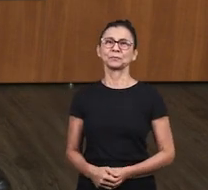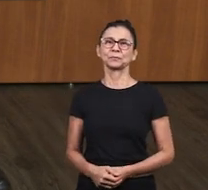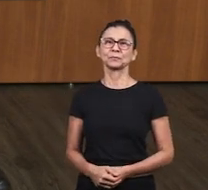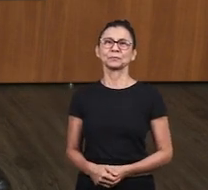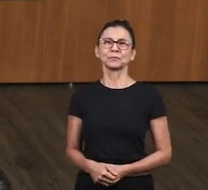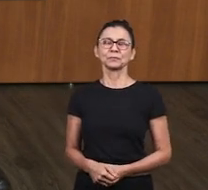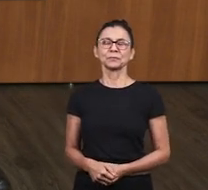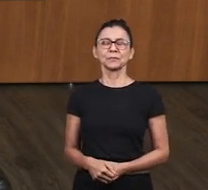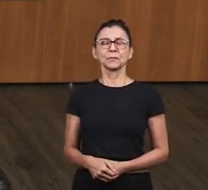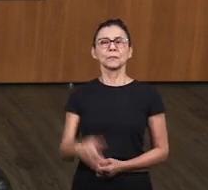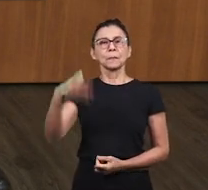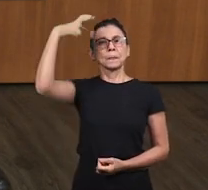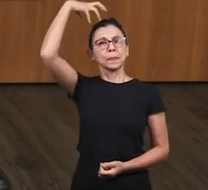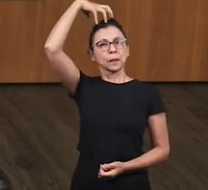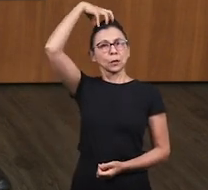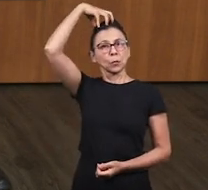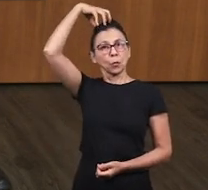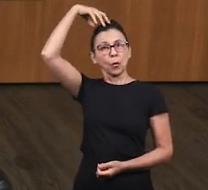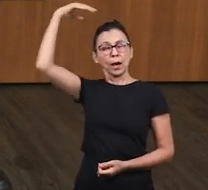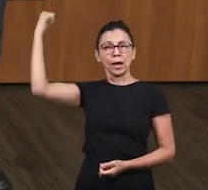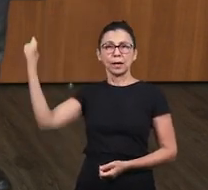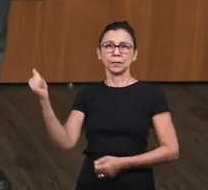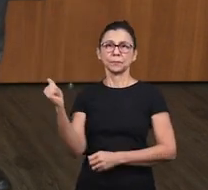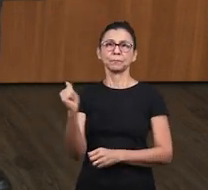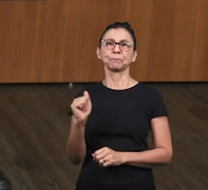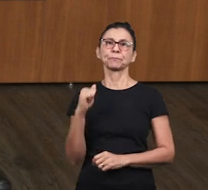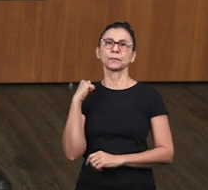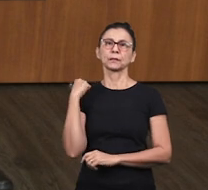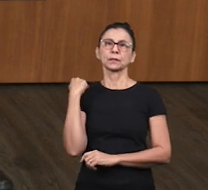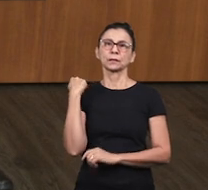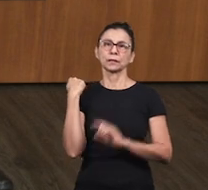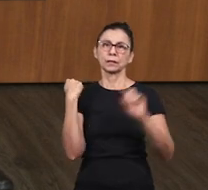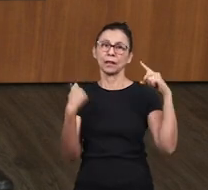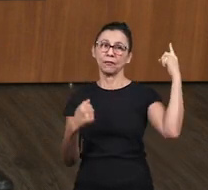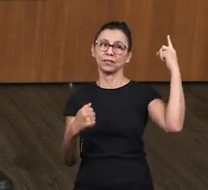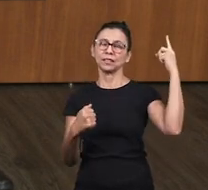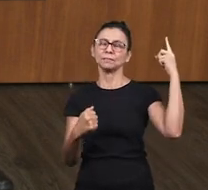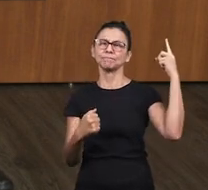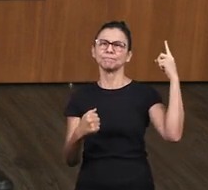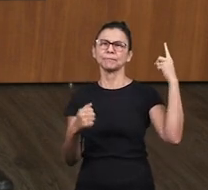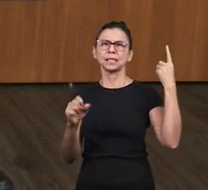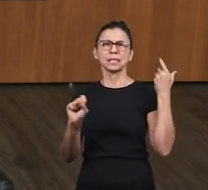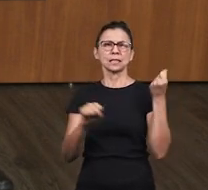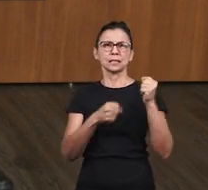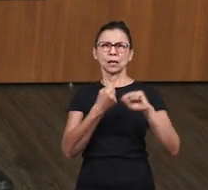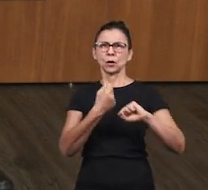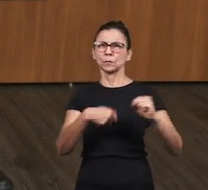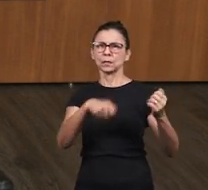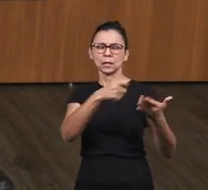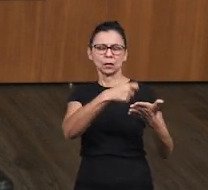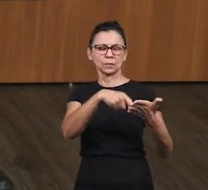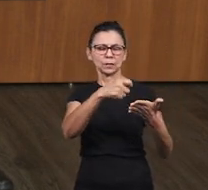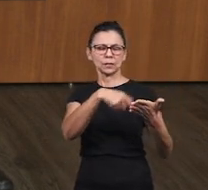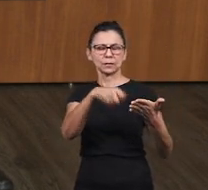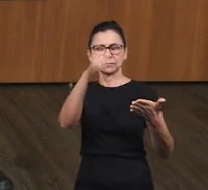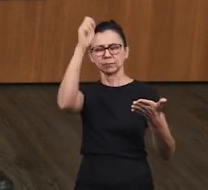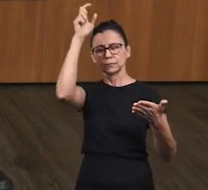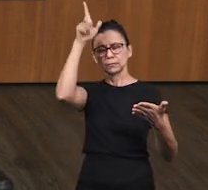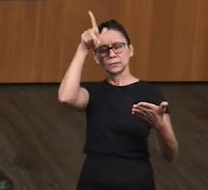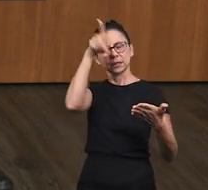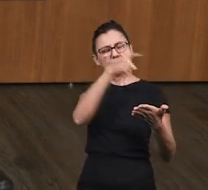vaincus. Le roi David, il a été le plus grand psalmiste. Il exprimait